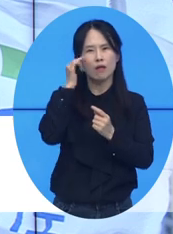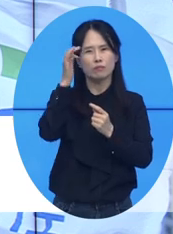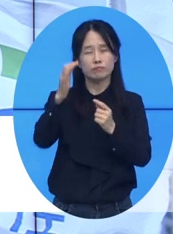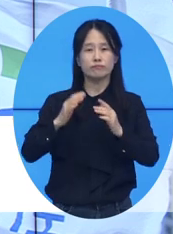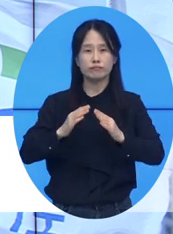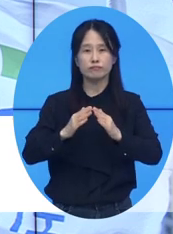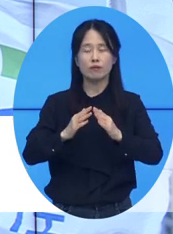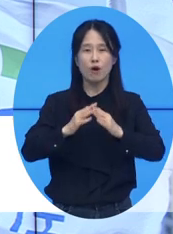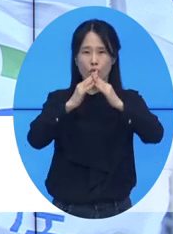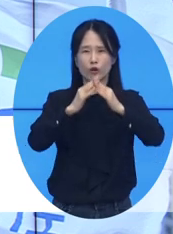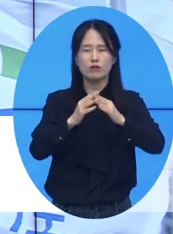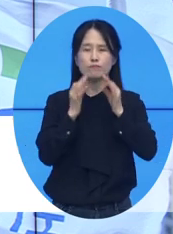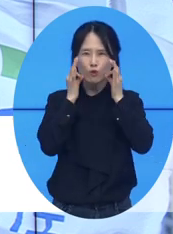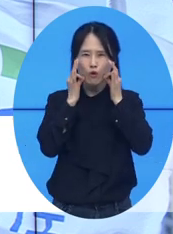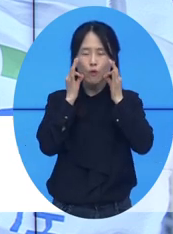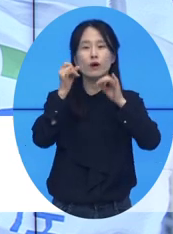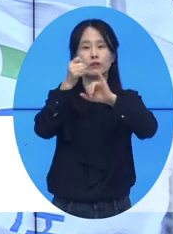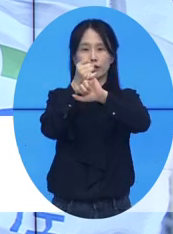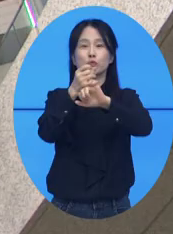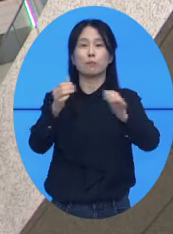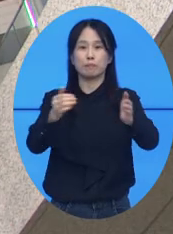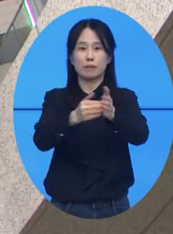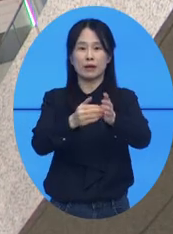약속했습니다. 현장 취재했습니다.